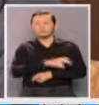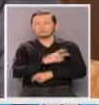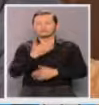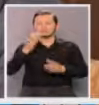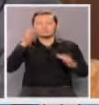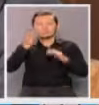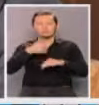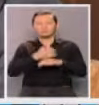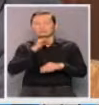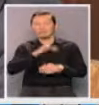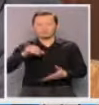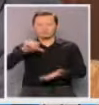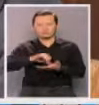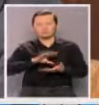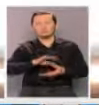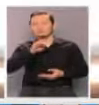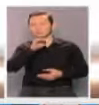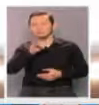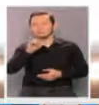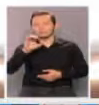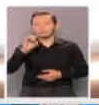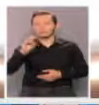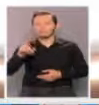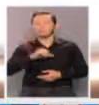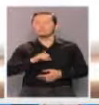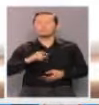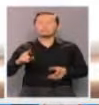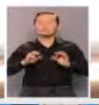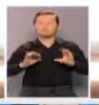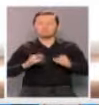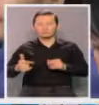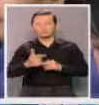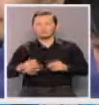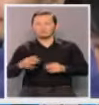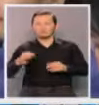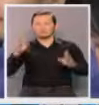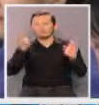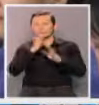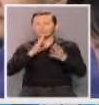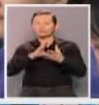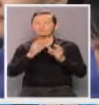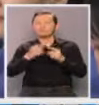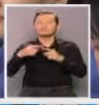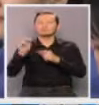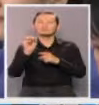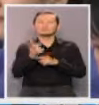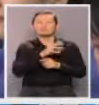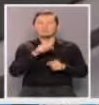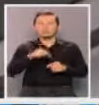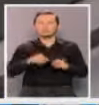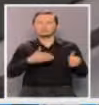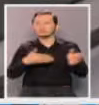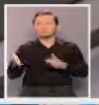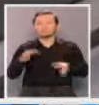университетінің мамандары қатысты. Профессор Үсен Кенесариевтің айтуынша, Атырау өңірінің экологиялық жағдайы өзге өңірлермен салыстырғанда